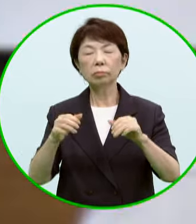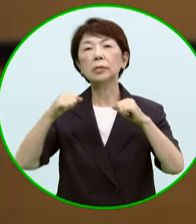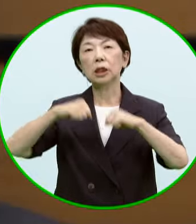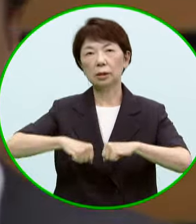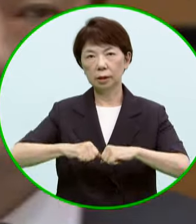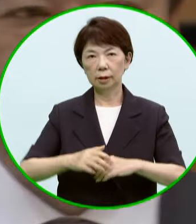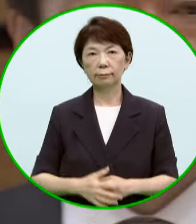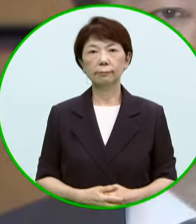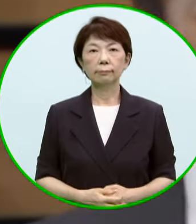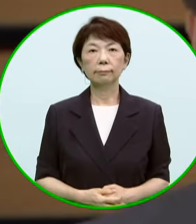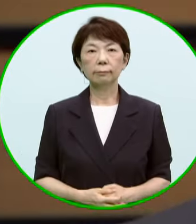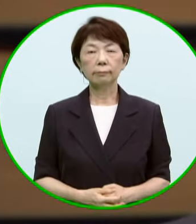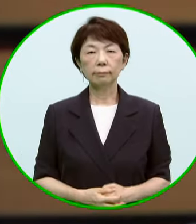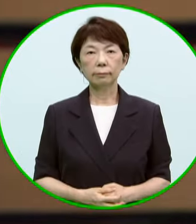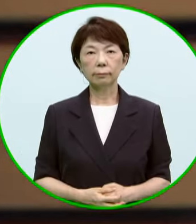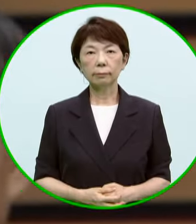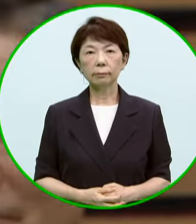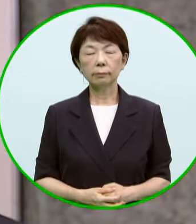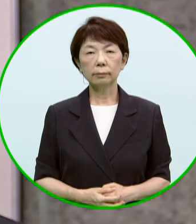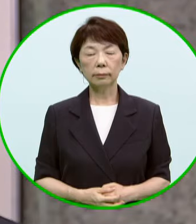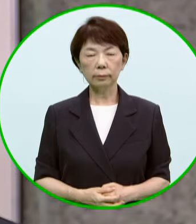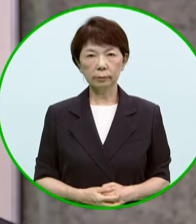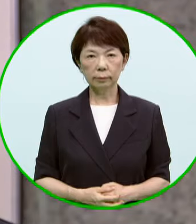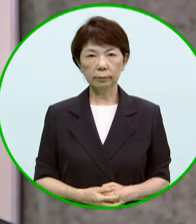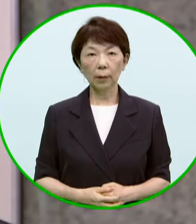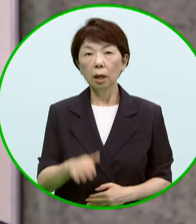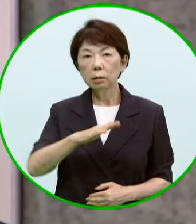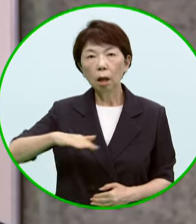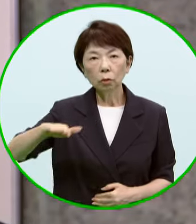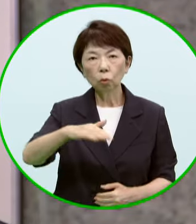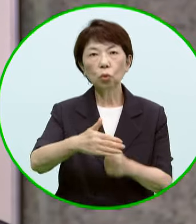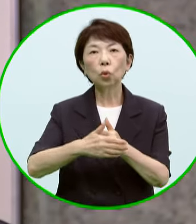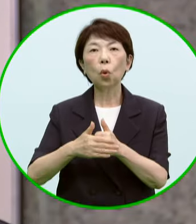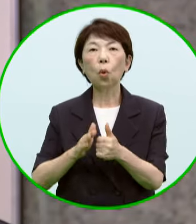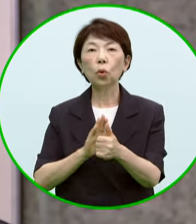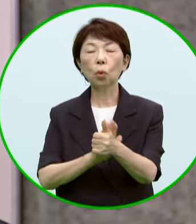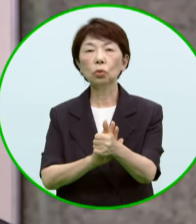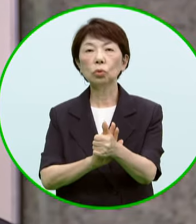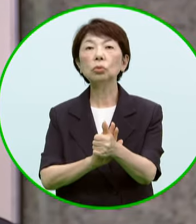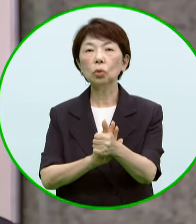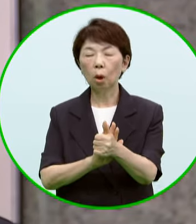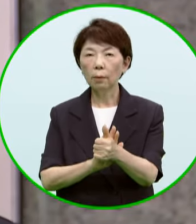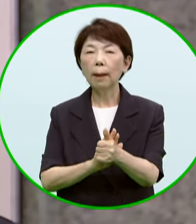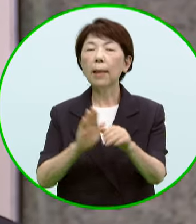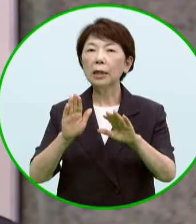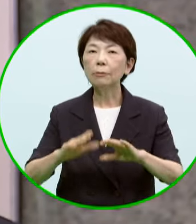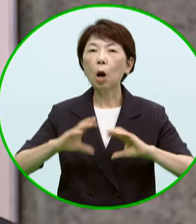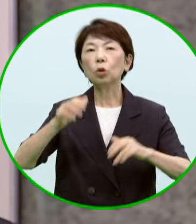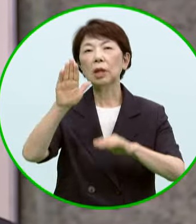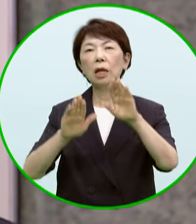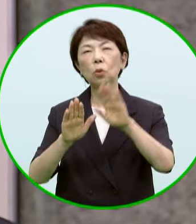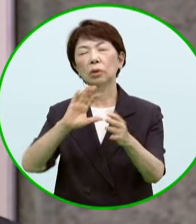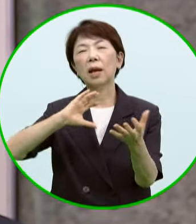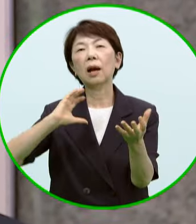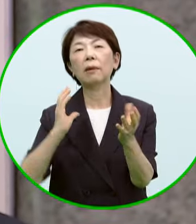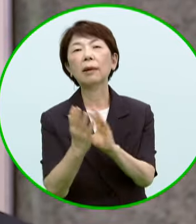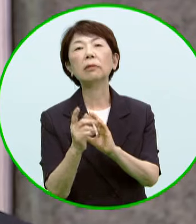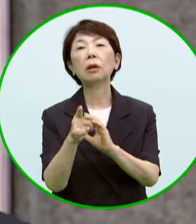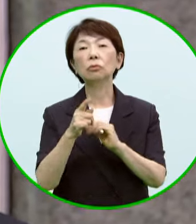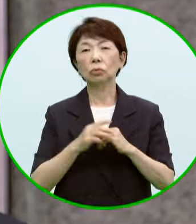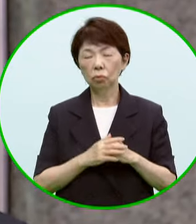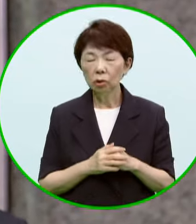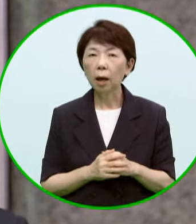一致しました3か国協力は様々な国際情勢の変化の元で